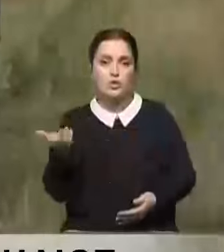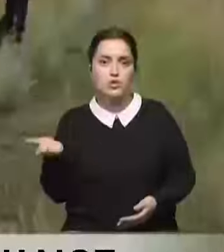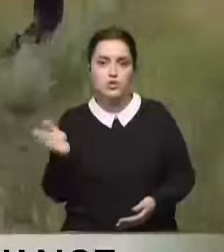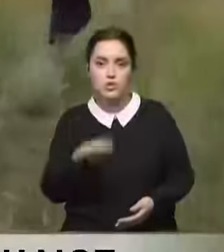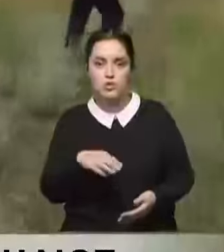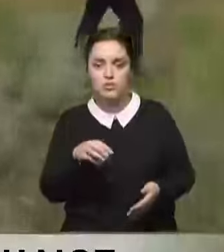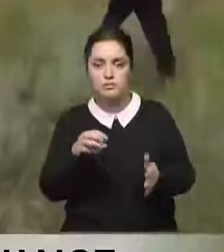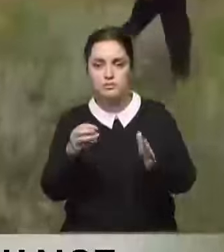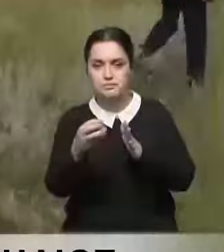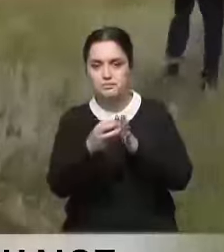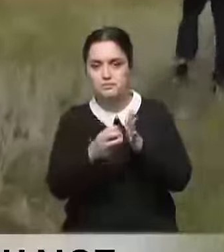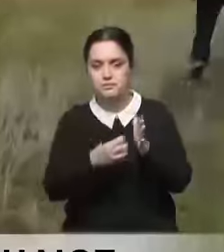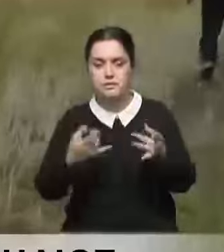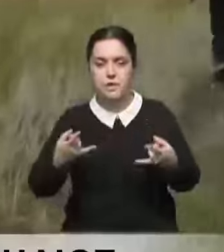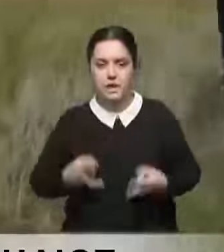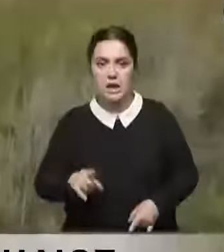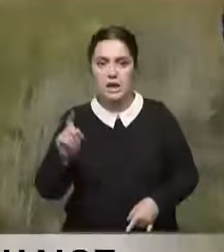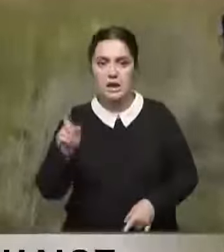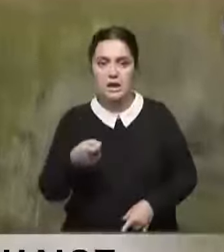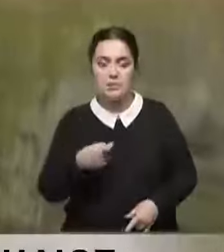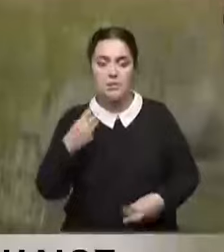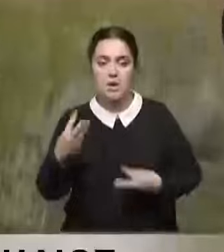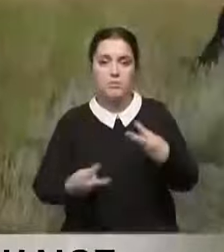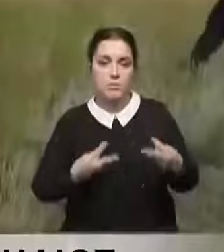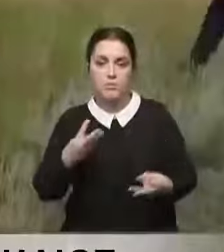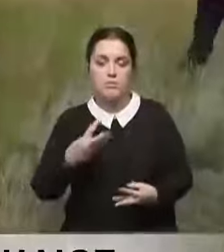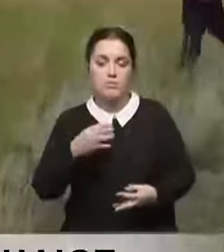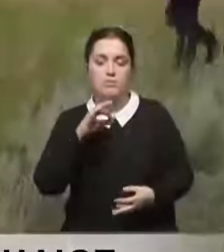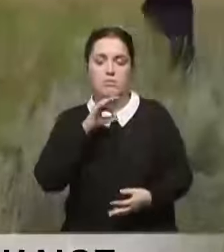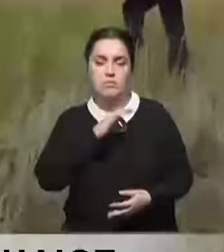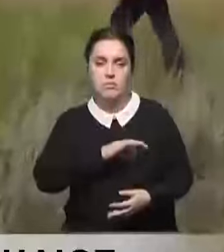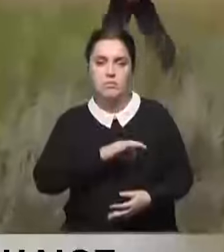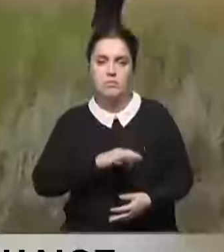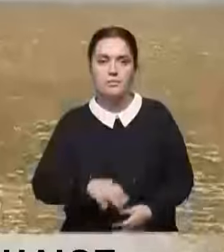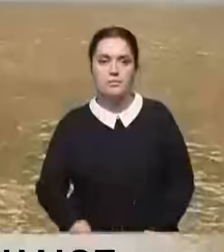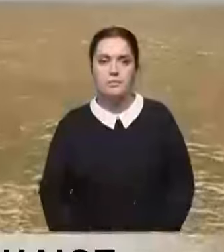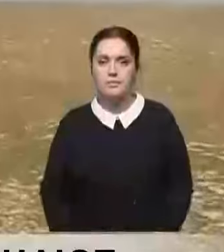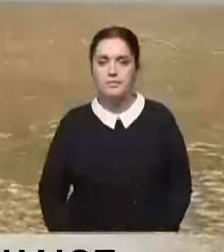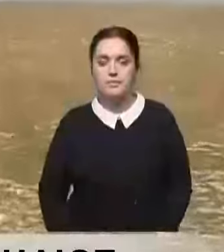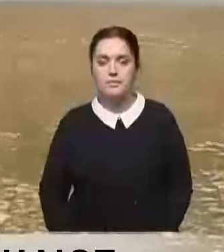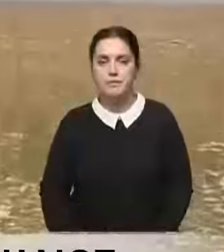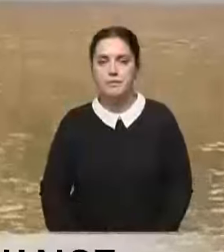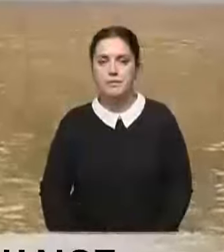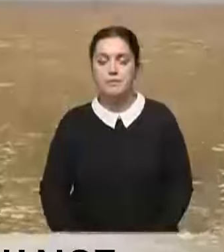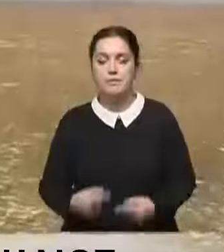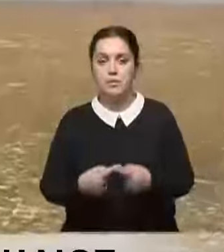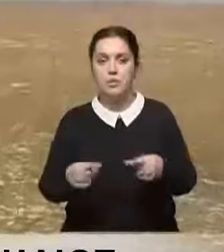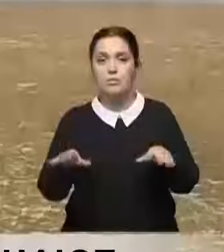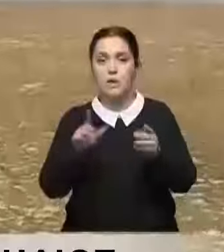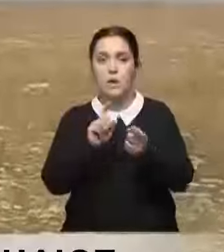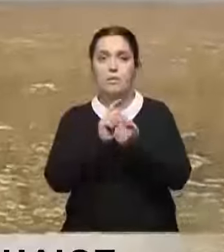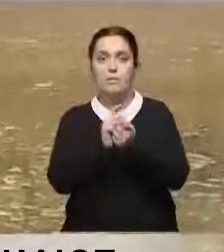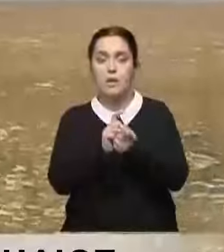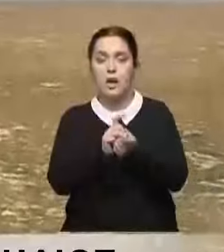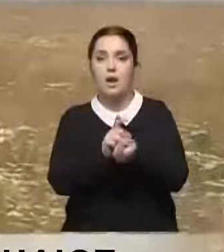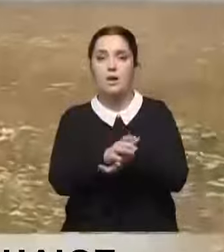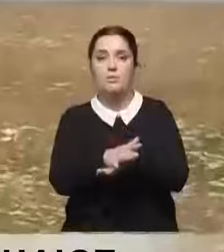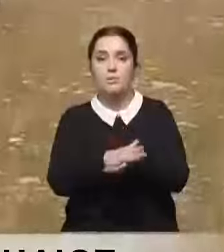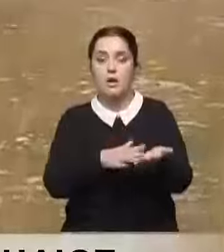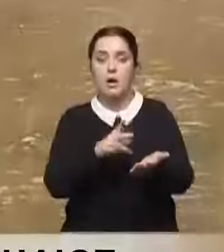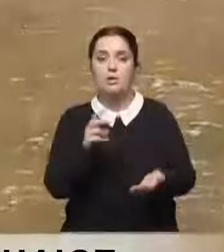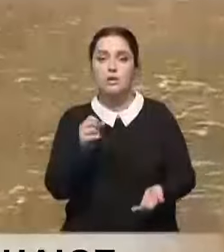личинок. Химобработка дала результаты. Итальянский прус обезврежен. На других участках борьба продолжается. В